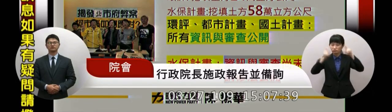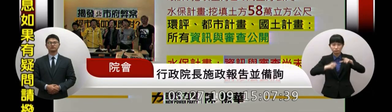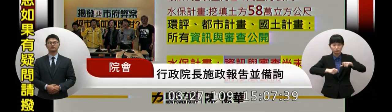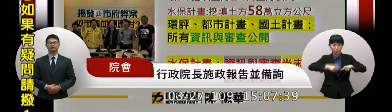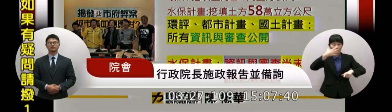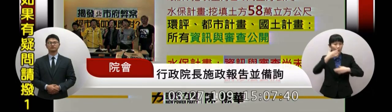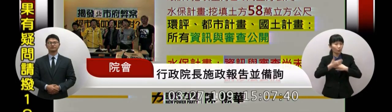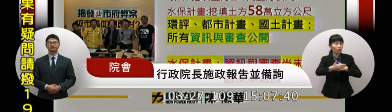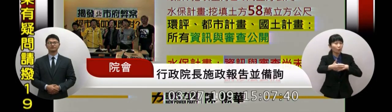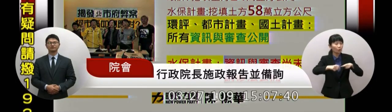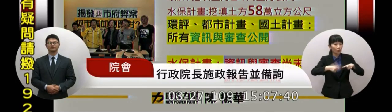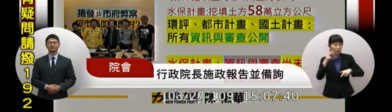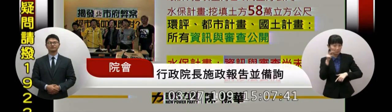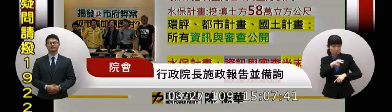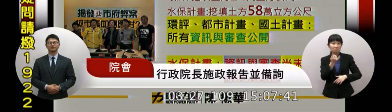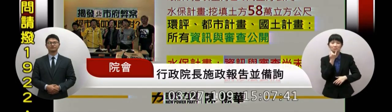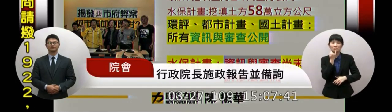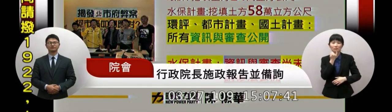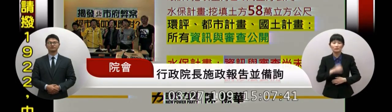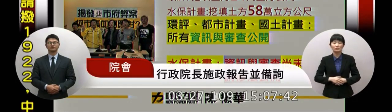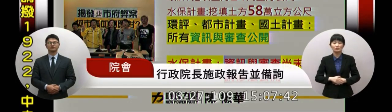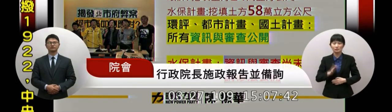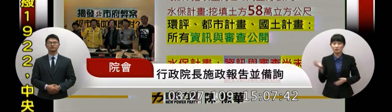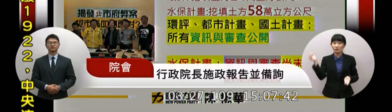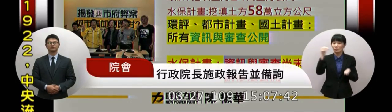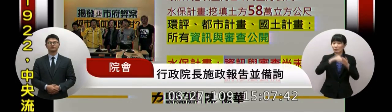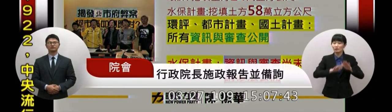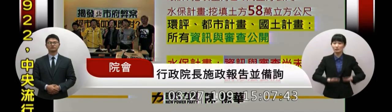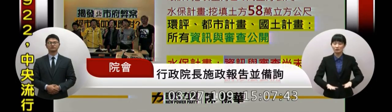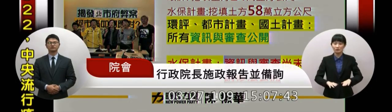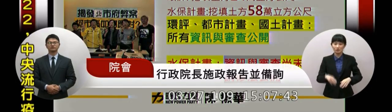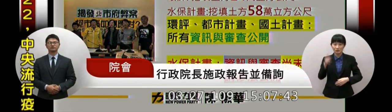审查，但是到目前为止，这个